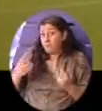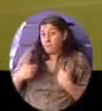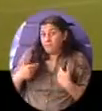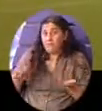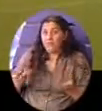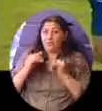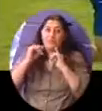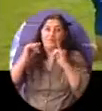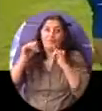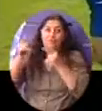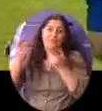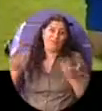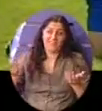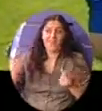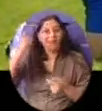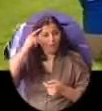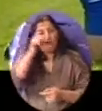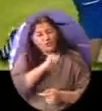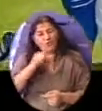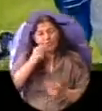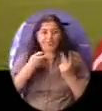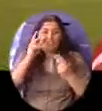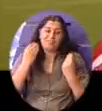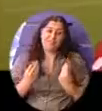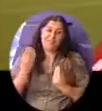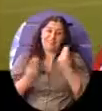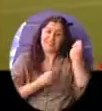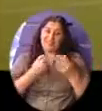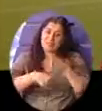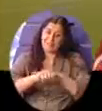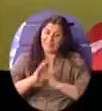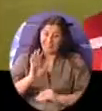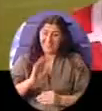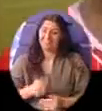צועק קובי פרץ. אני חושב שהוא שר יותר טוב מאשר לשחק כדורגל.